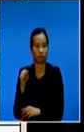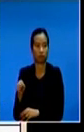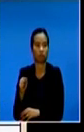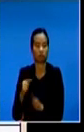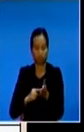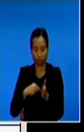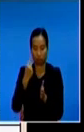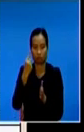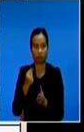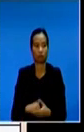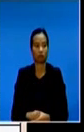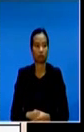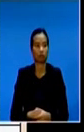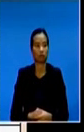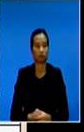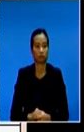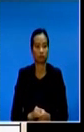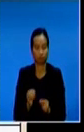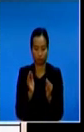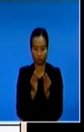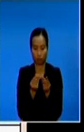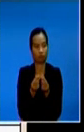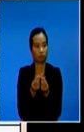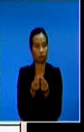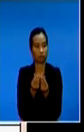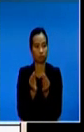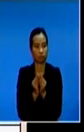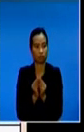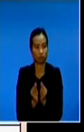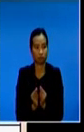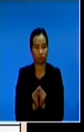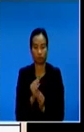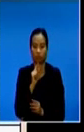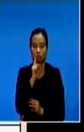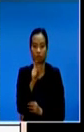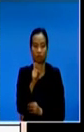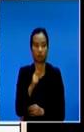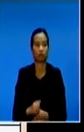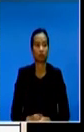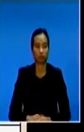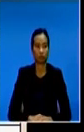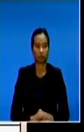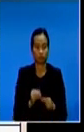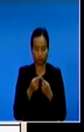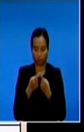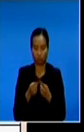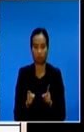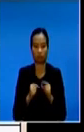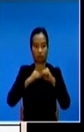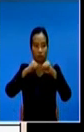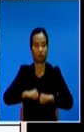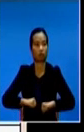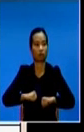ครับเราให้ 20% ตรงนี้เป็นตัวเลขที่ถามว่าเท่าไหร่ดีนะครับแต่เราตกลงกัน